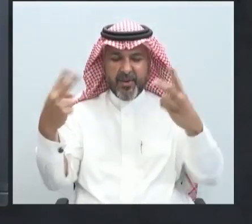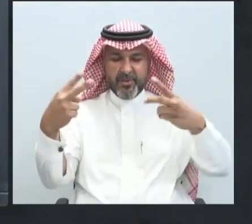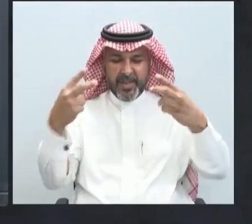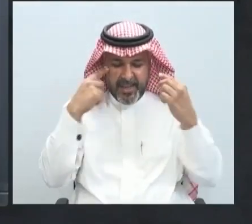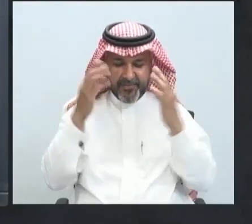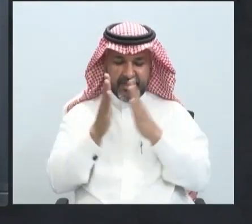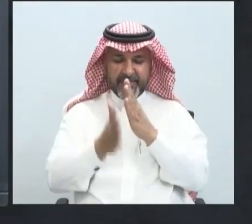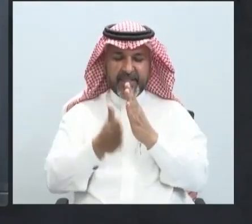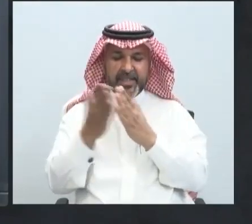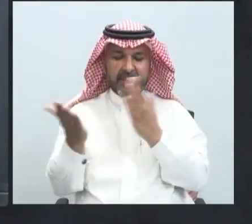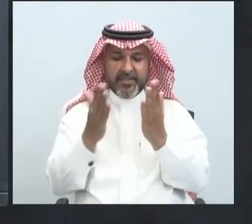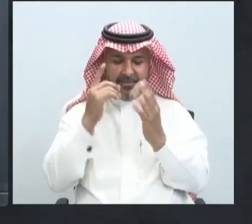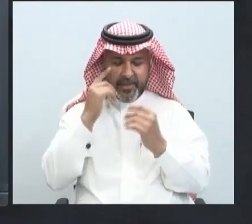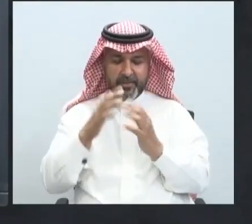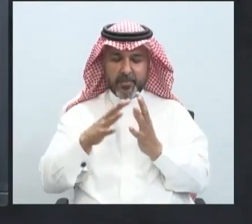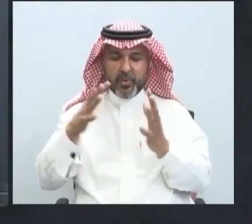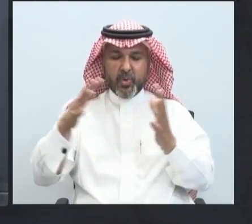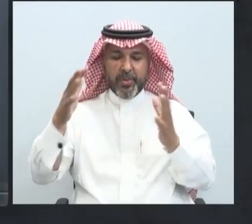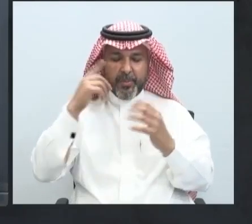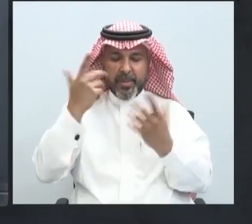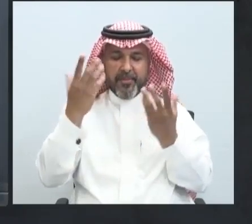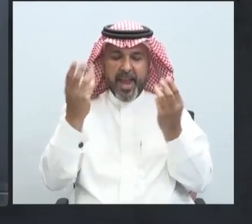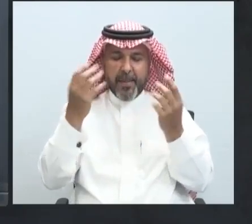كروموسومات متضاعفه كروموسومات